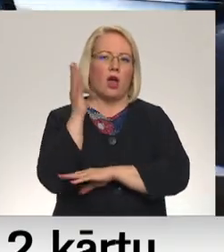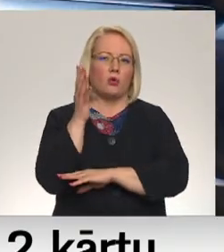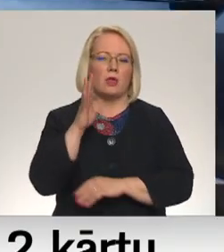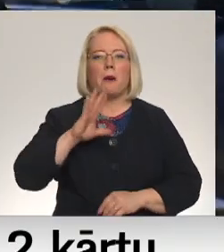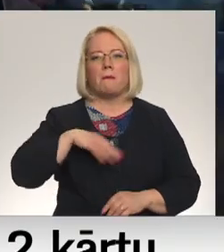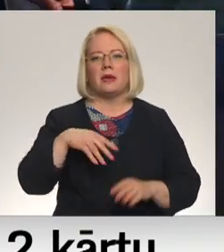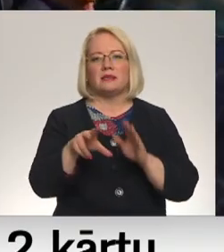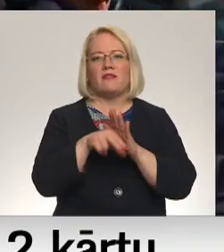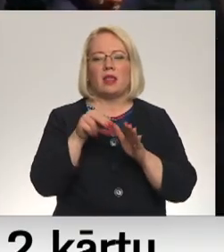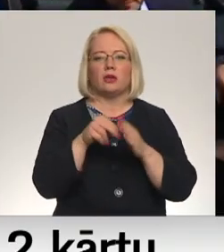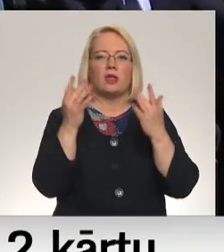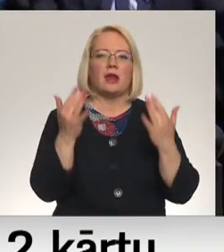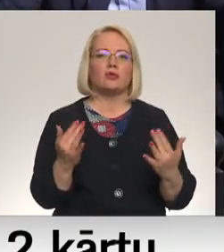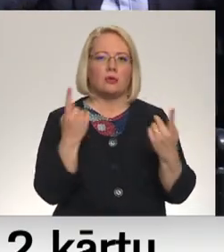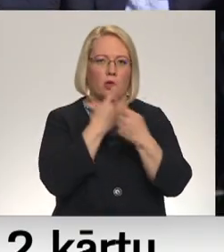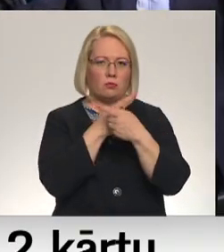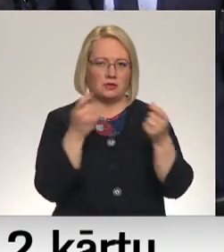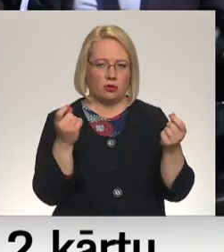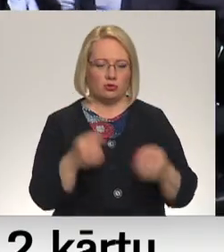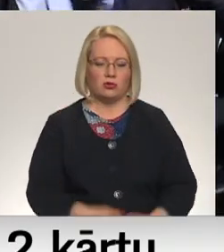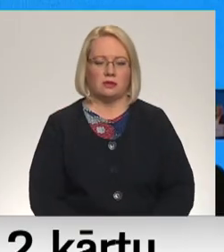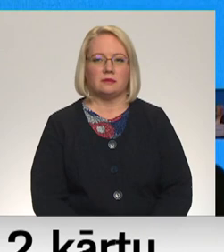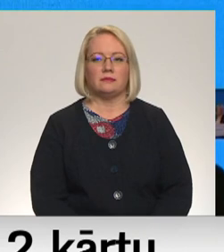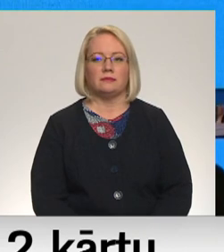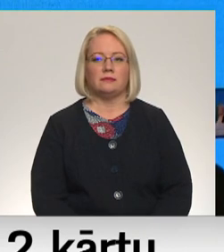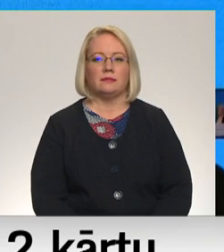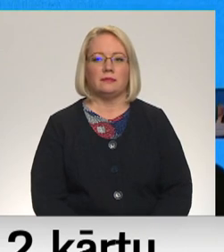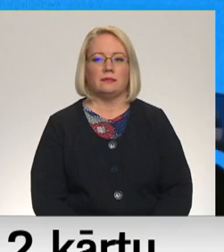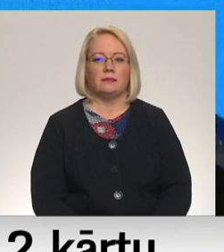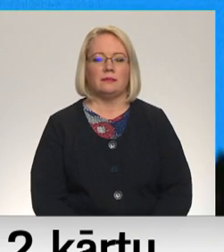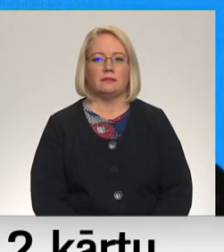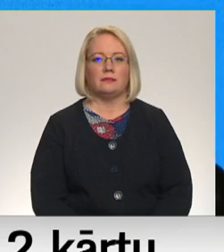pēc vēlēšanu rezultātu paziņošanas. Lūdzu video.